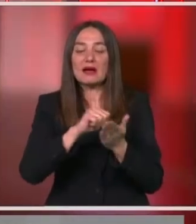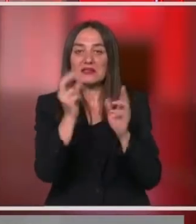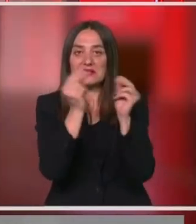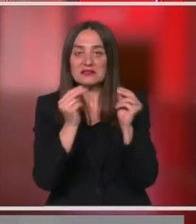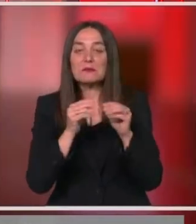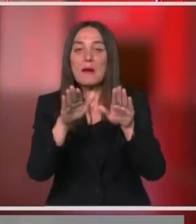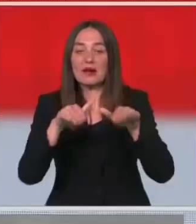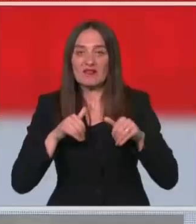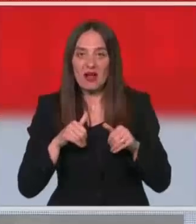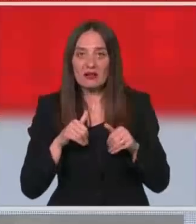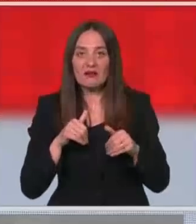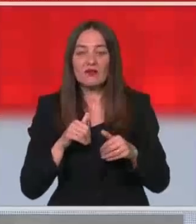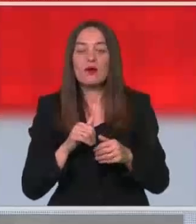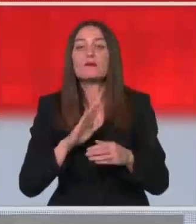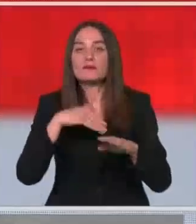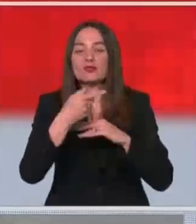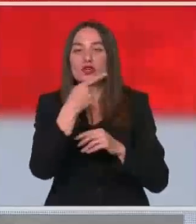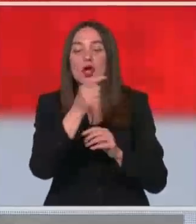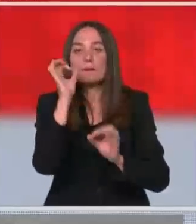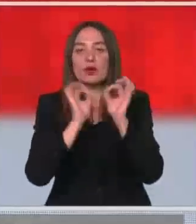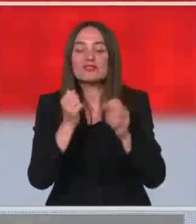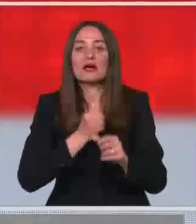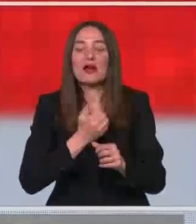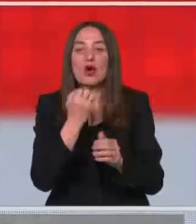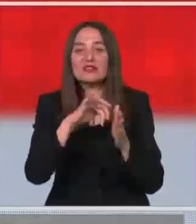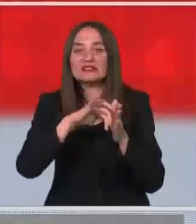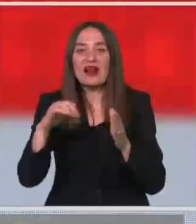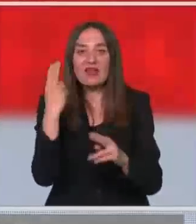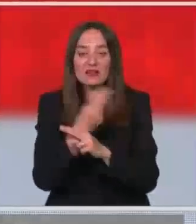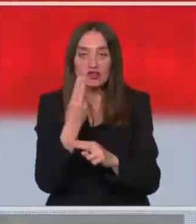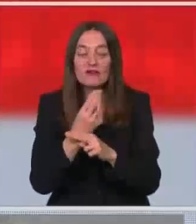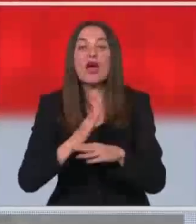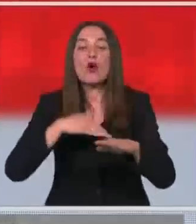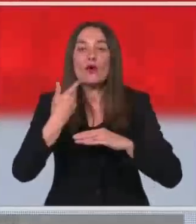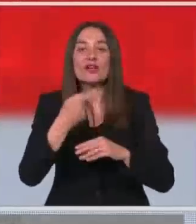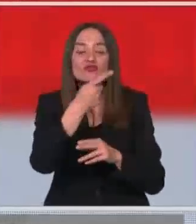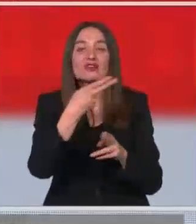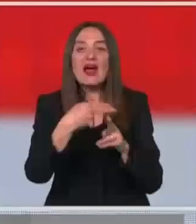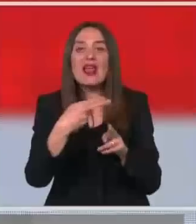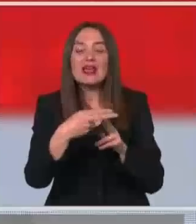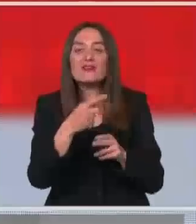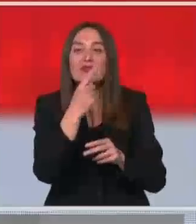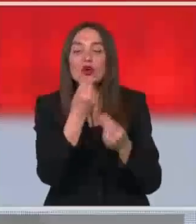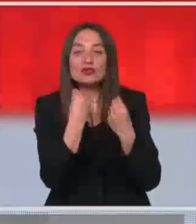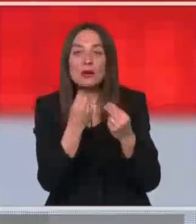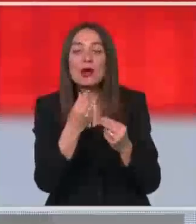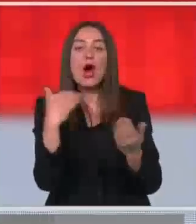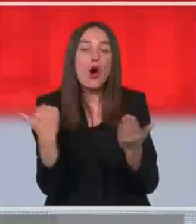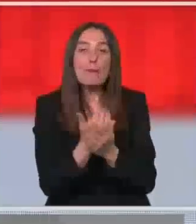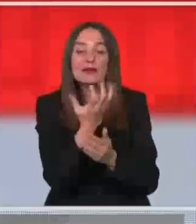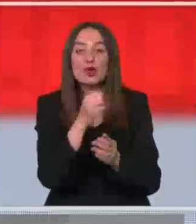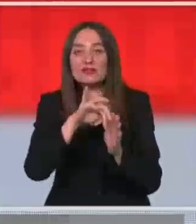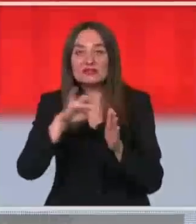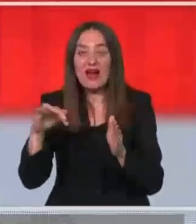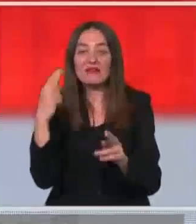sistem prihvatljiv, dakle taj procenat garancija od strane države, onda će ta likvidnost koja se istovremeno opet od strane